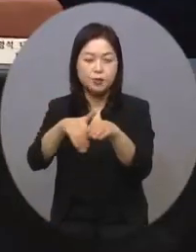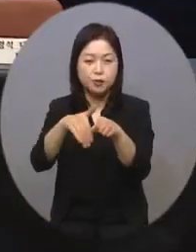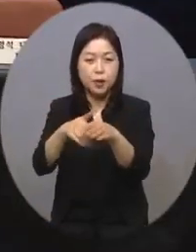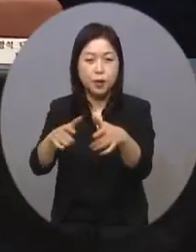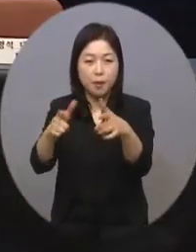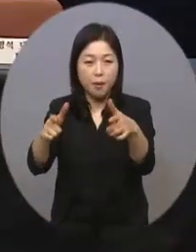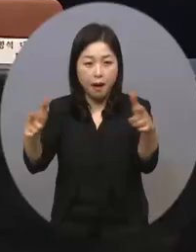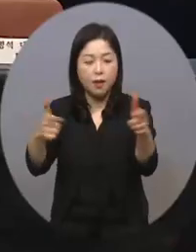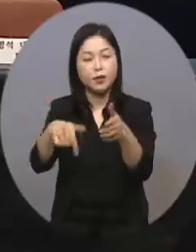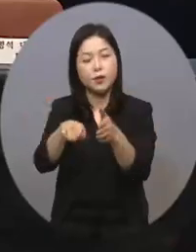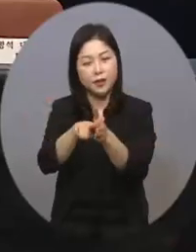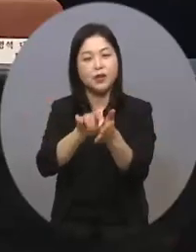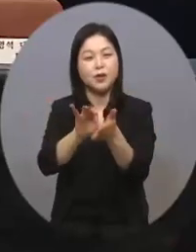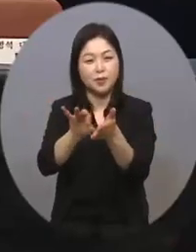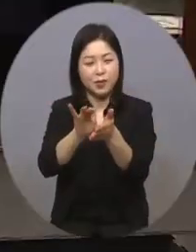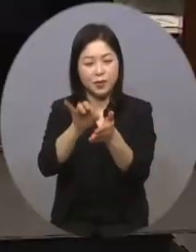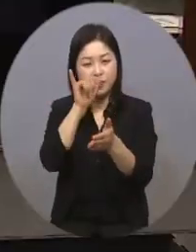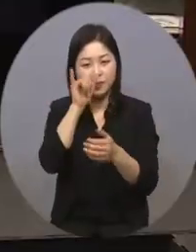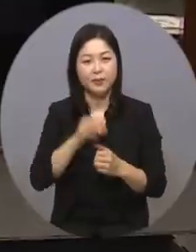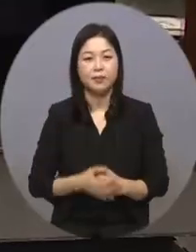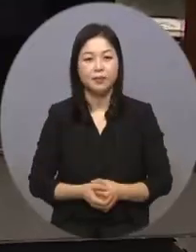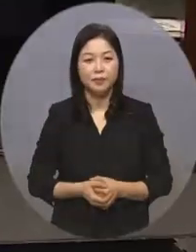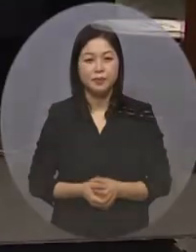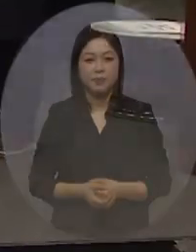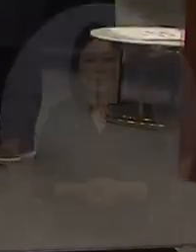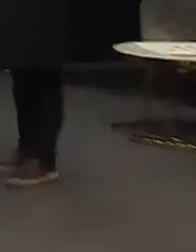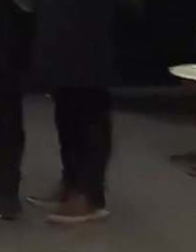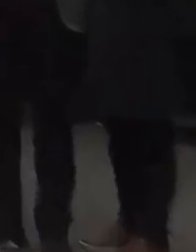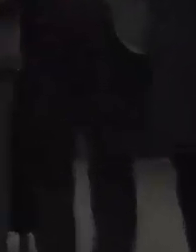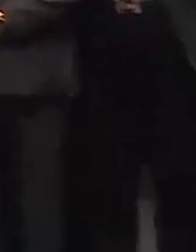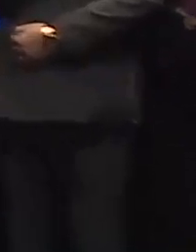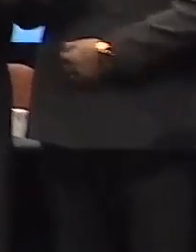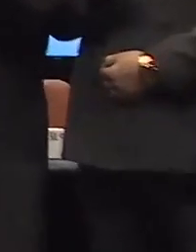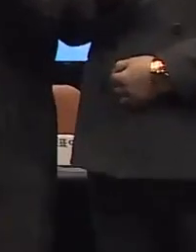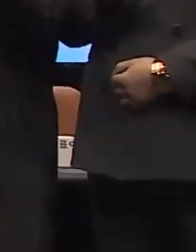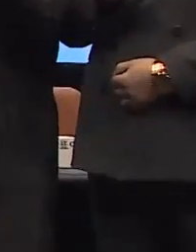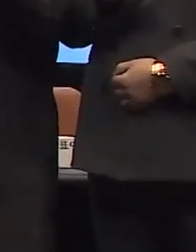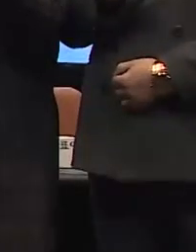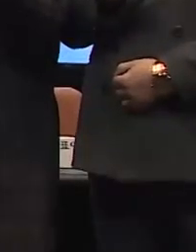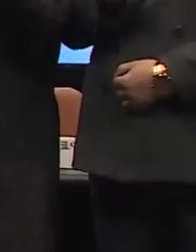마중물 로 사용될 예정입니다 복지 tv 뉴스 버섯 용입니다